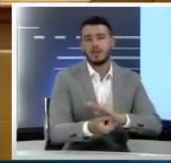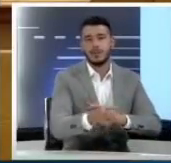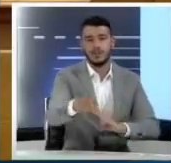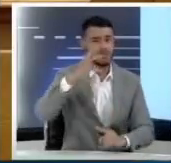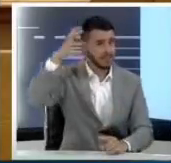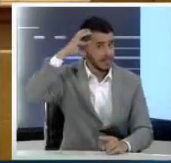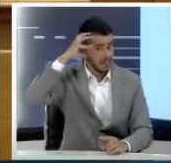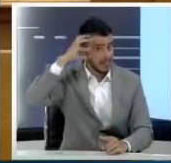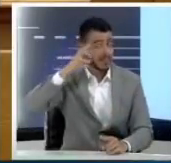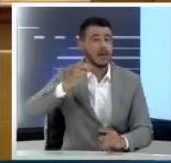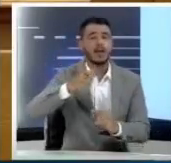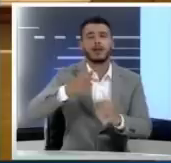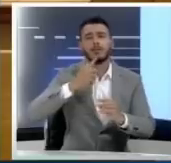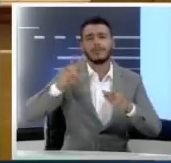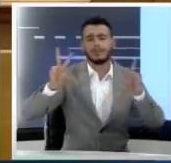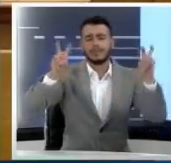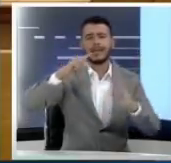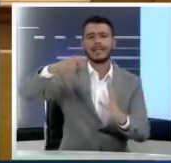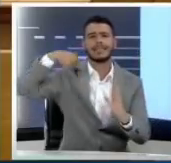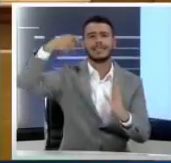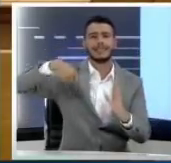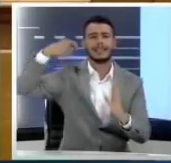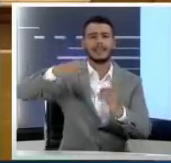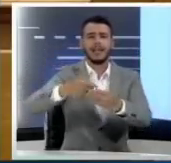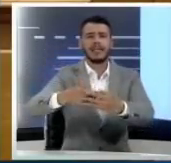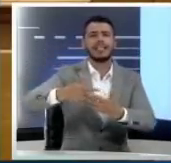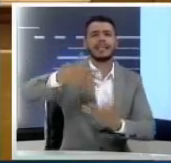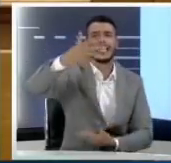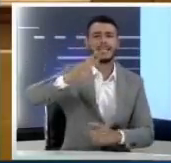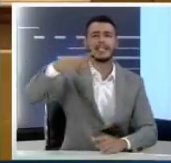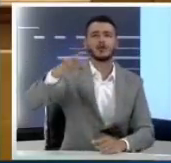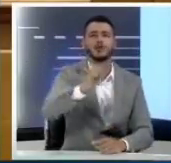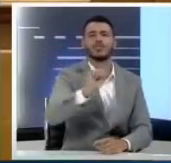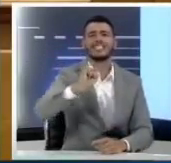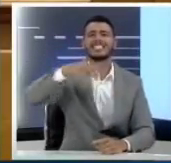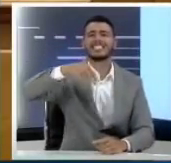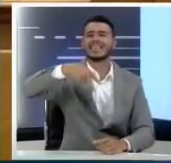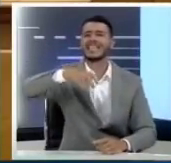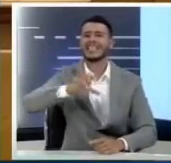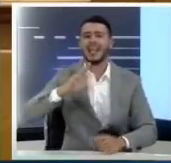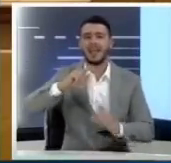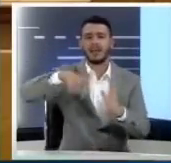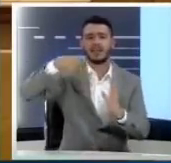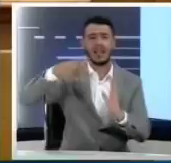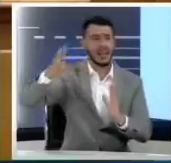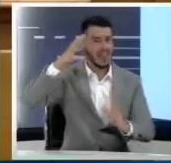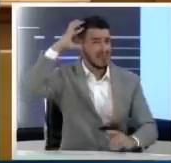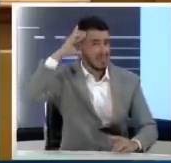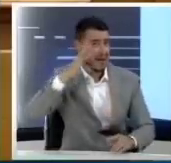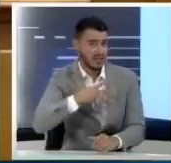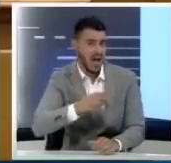Spielberg, η λίστα του Schindler. Θυμάστε ότι είναι ασπρόμαυρο